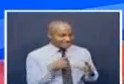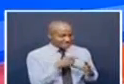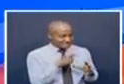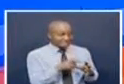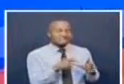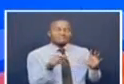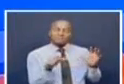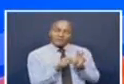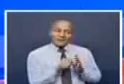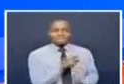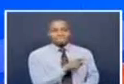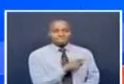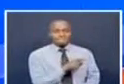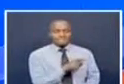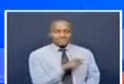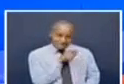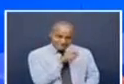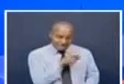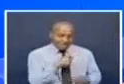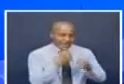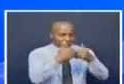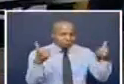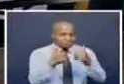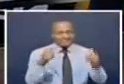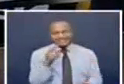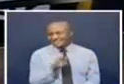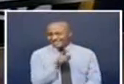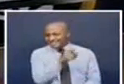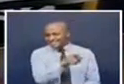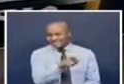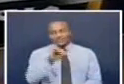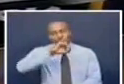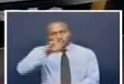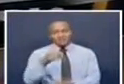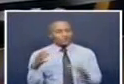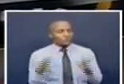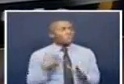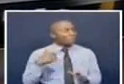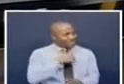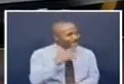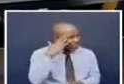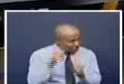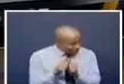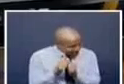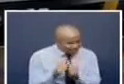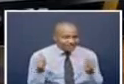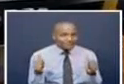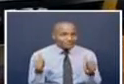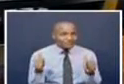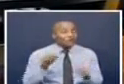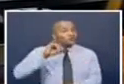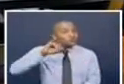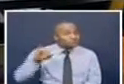ambacho kinasemekana ni mmoja wa mwembe. Third Force Alliance ni kikundi cha Jubilee. Na sisi tunajua Either Jubilee iko